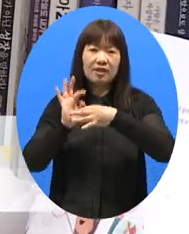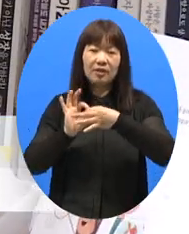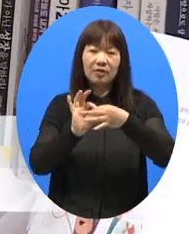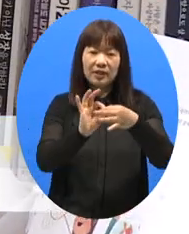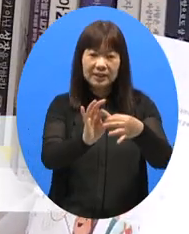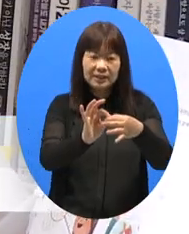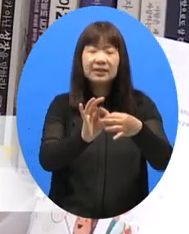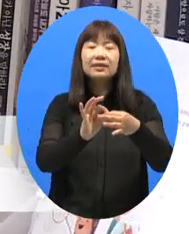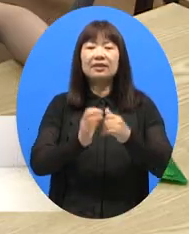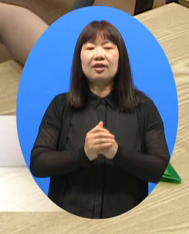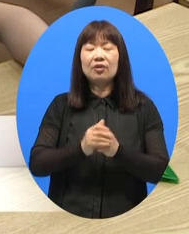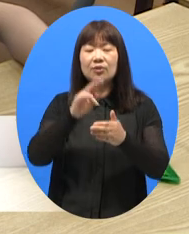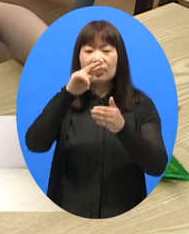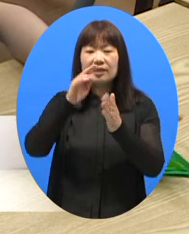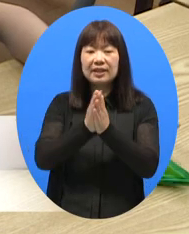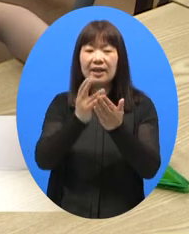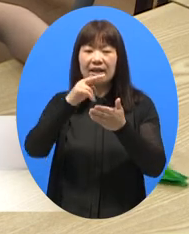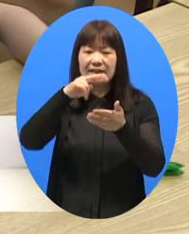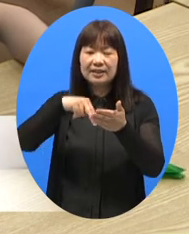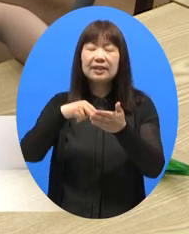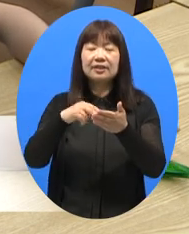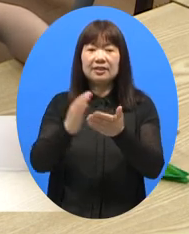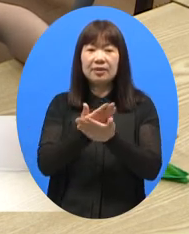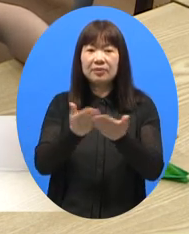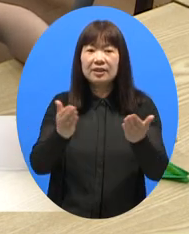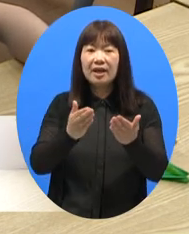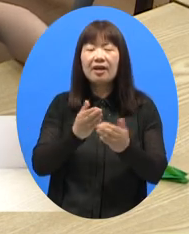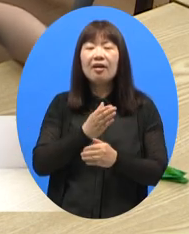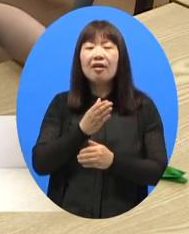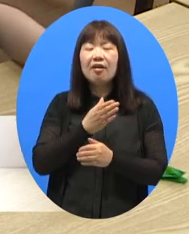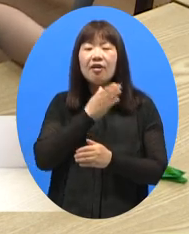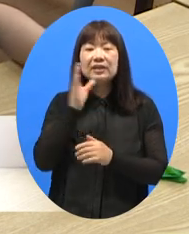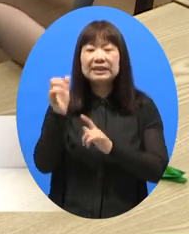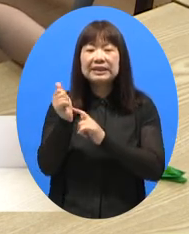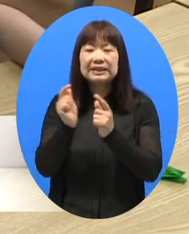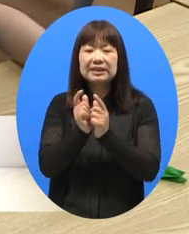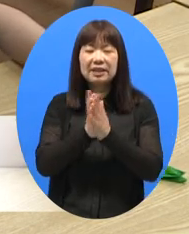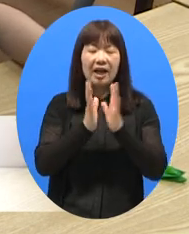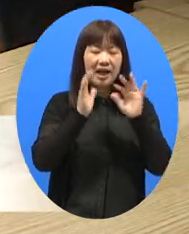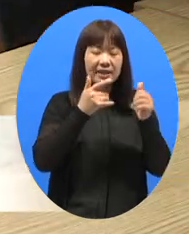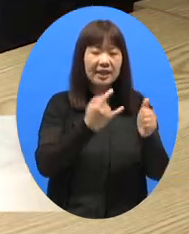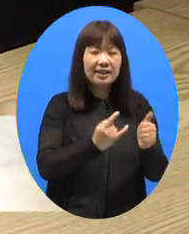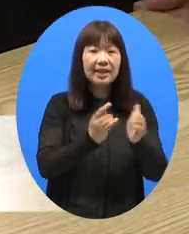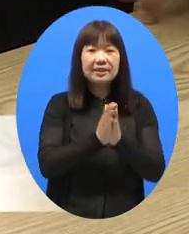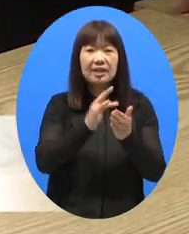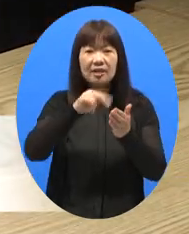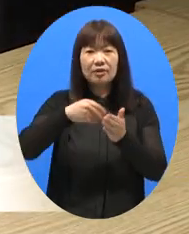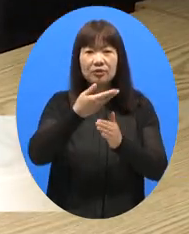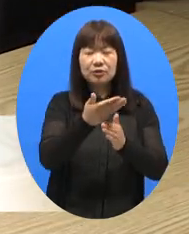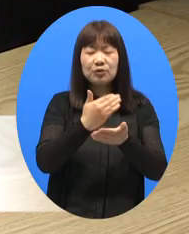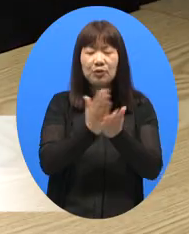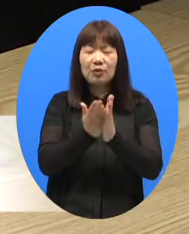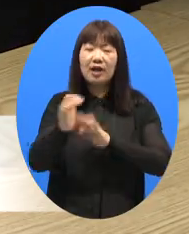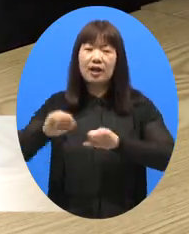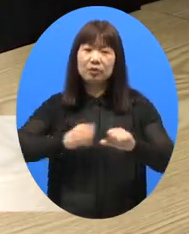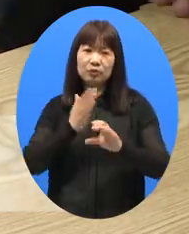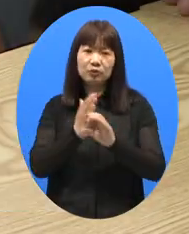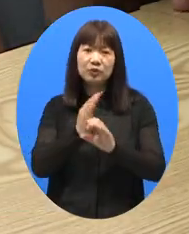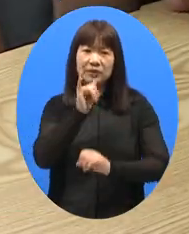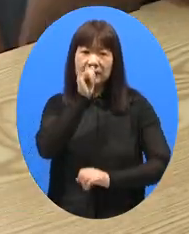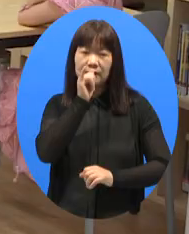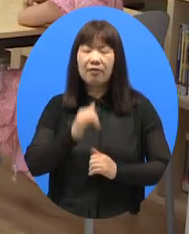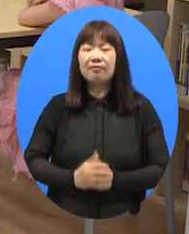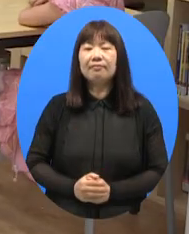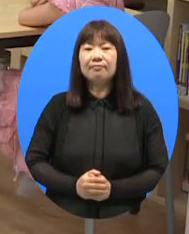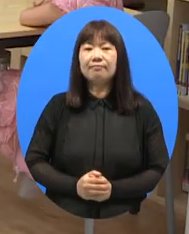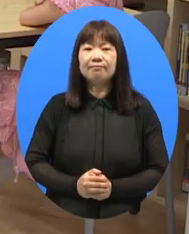독서 나눔인데요. 어르신들이 아이들에게 직접 책을 읽어주고 다양한 독후 활동을 하는 시간입니다. 유쾌한 독서 나눔 현장으로 함께